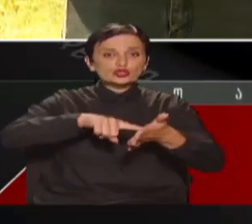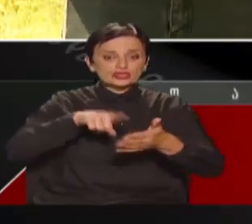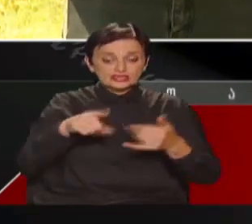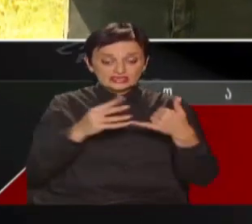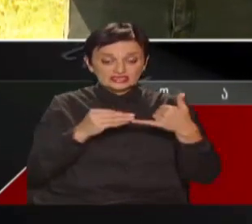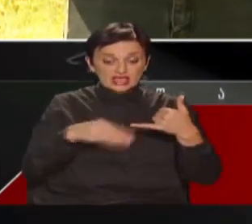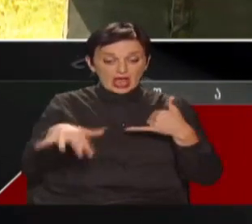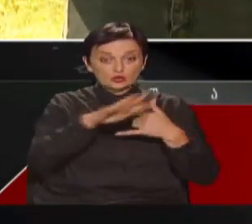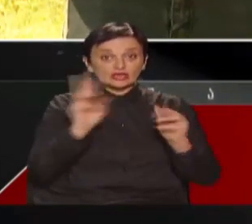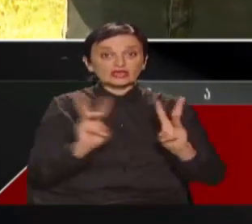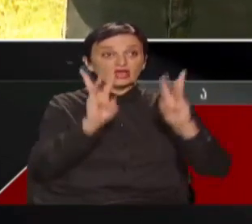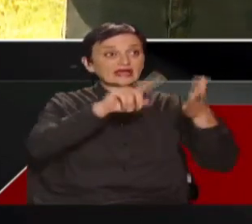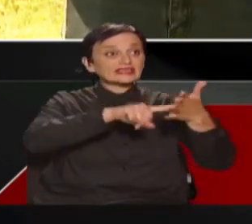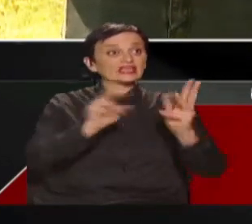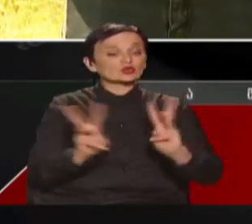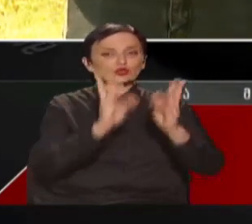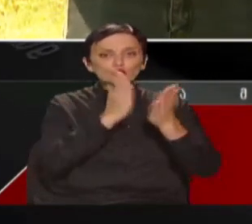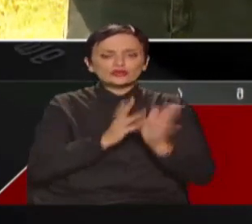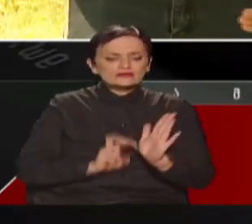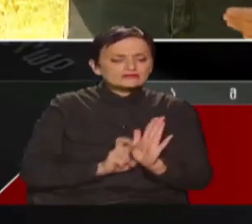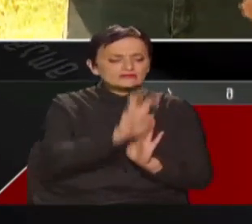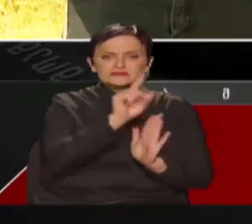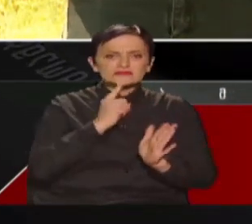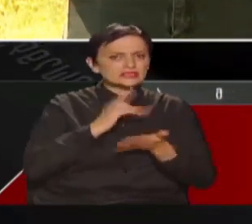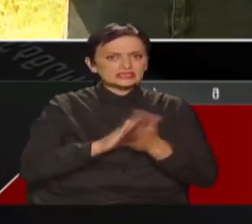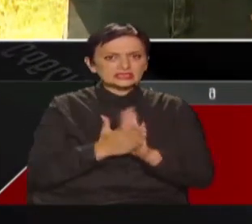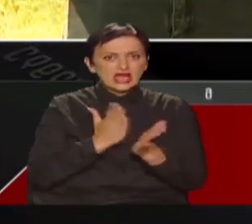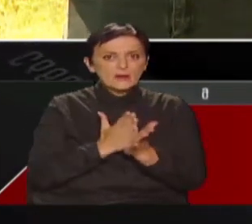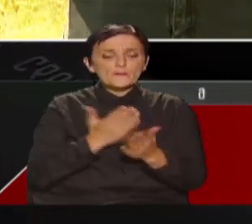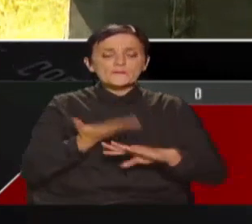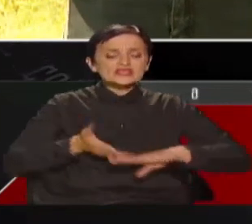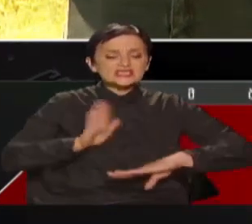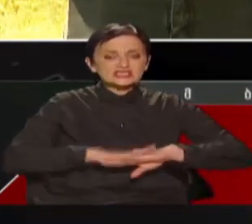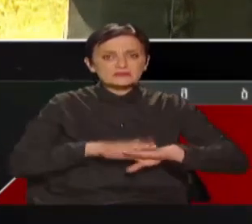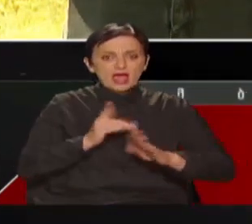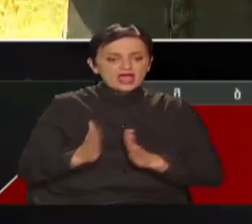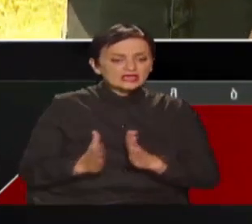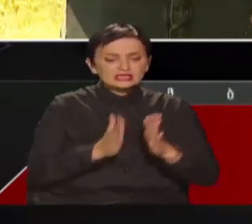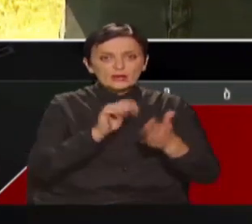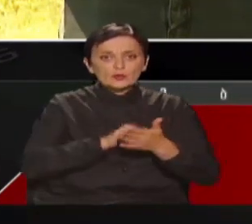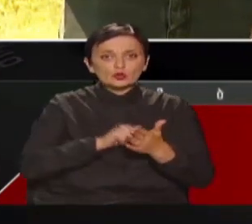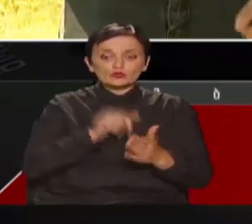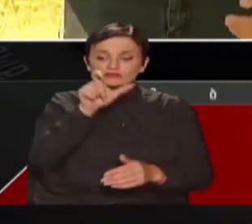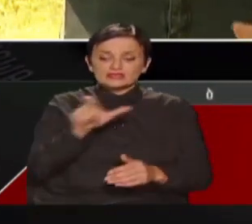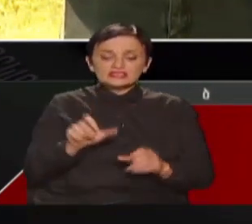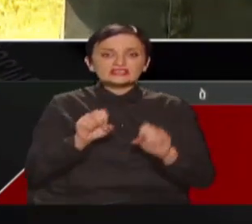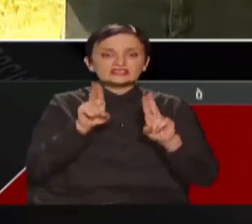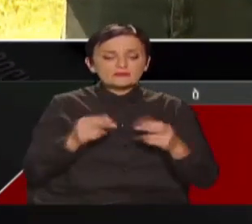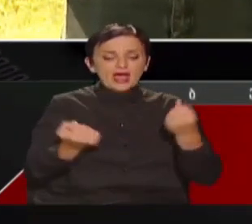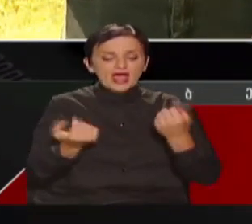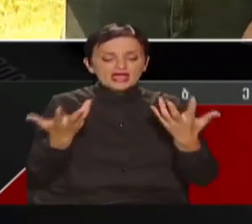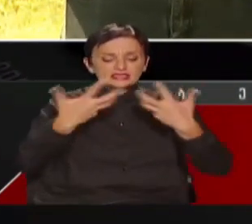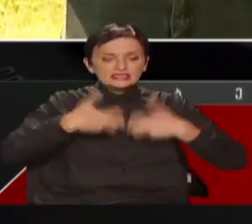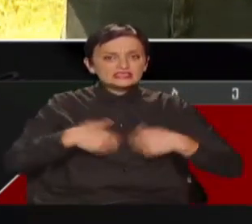sa dat hanzris, ria kerebia, gaceneli aris, miud gomeli, tam zimereli epis gamo ic coț halid zala, da spec tehnica,